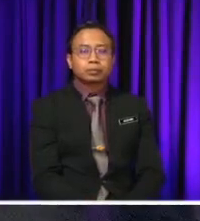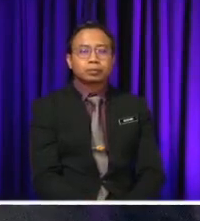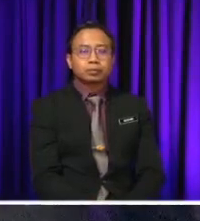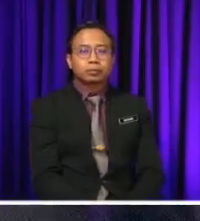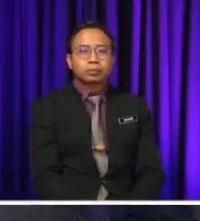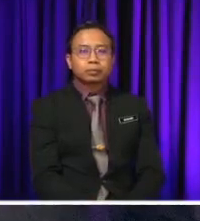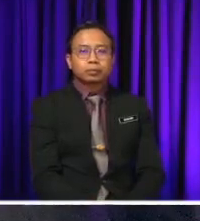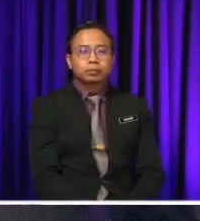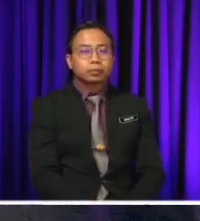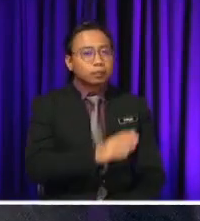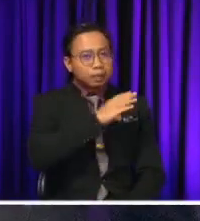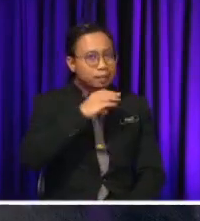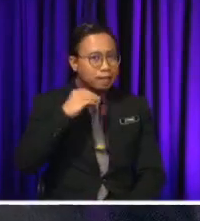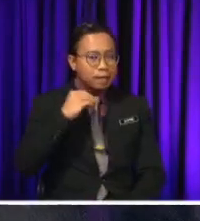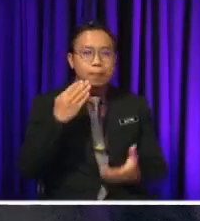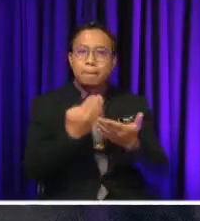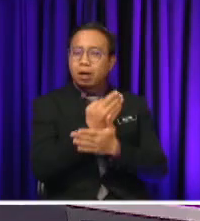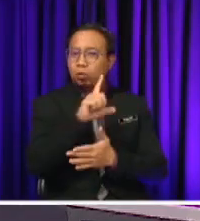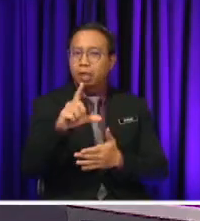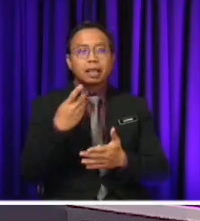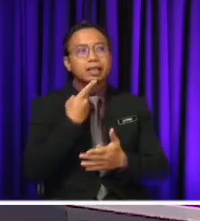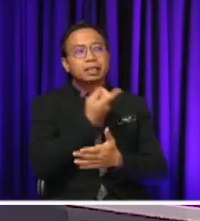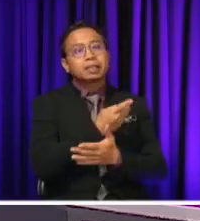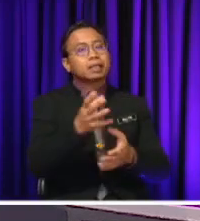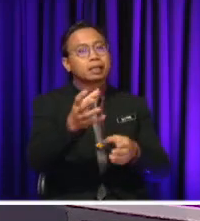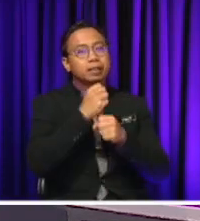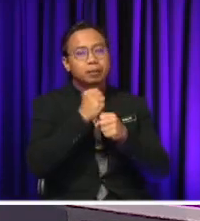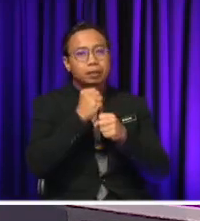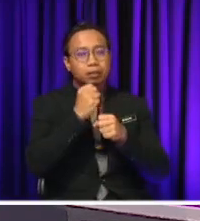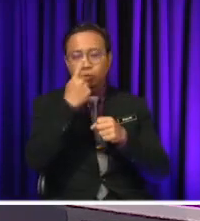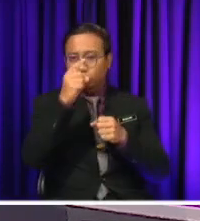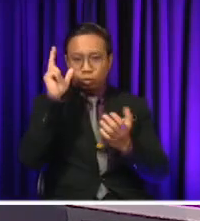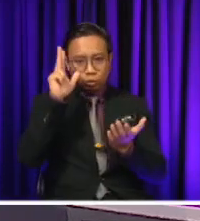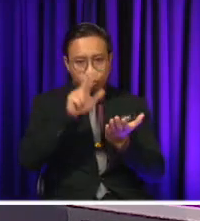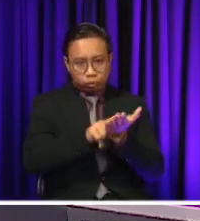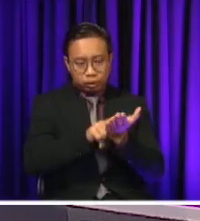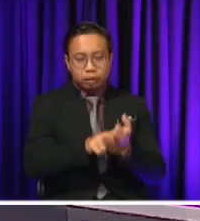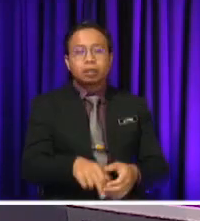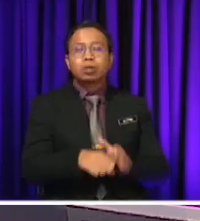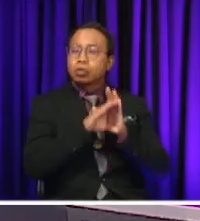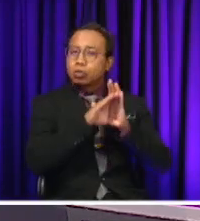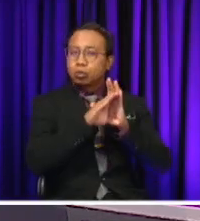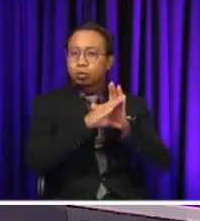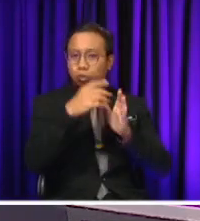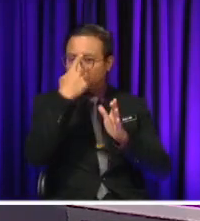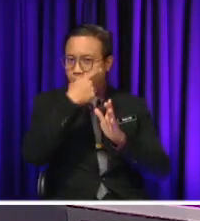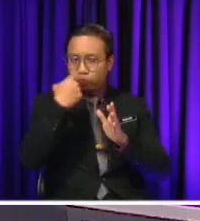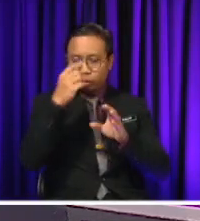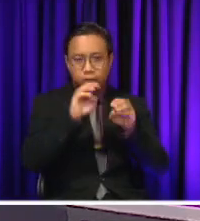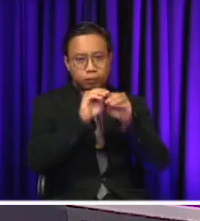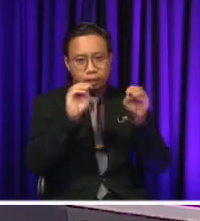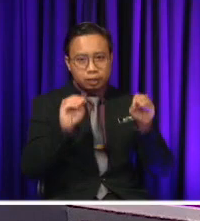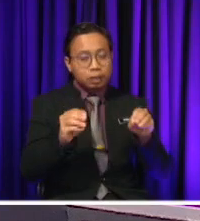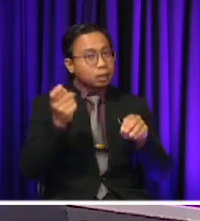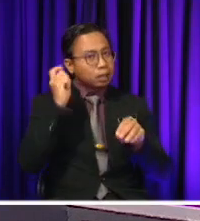Oke dan barulah kita dapat pengesahan lah oke contohnya muka meja tadi